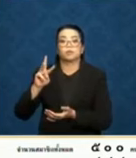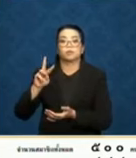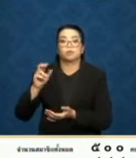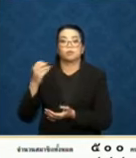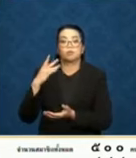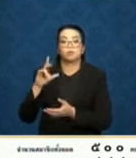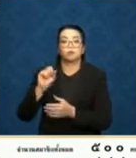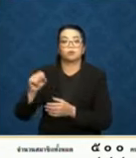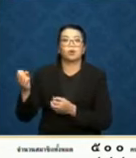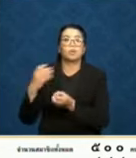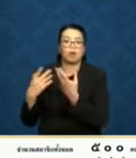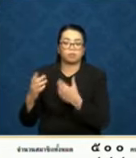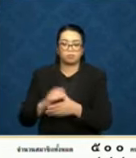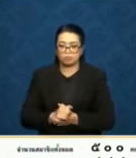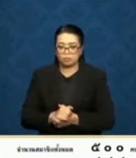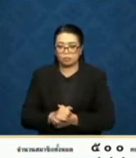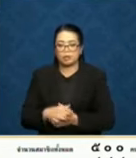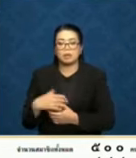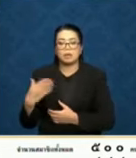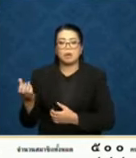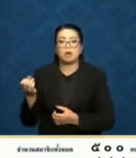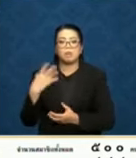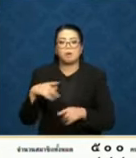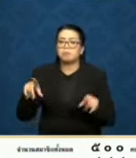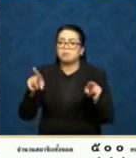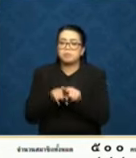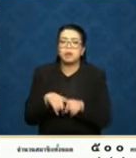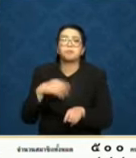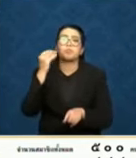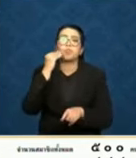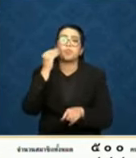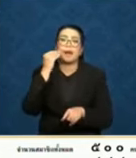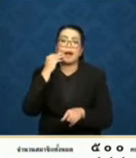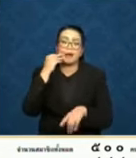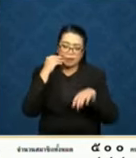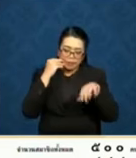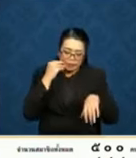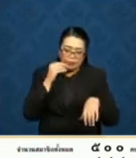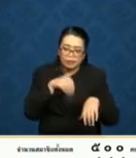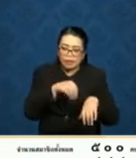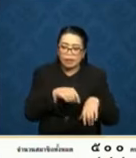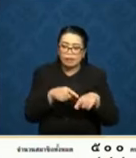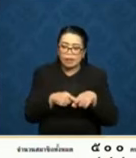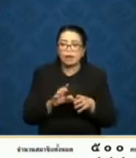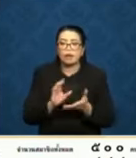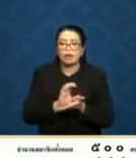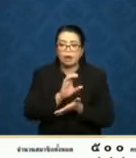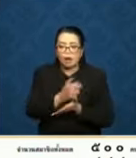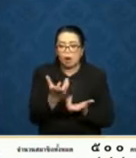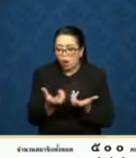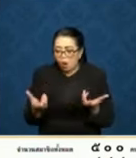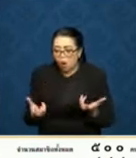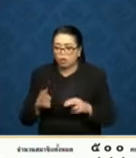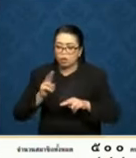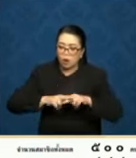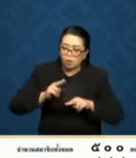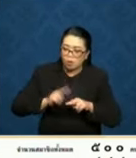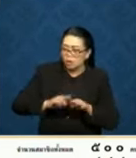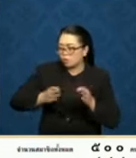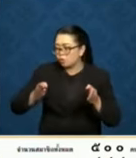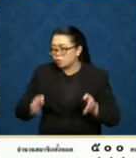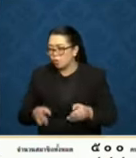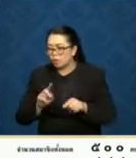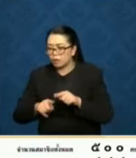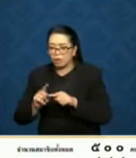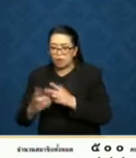เปรียบเอไ้ไมผิอะไรครั บอกว่าเหมือนกบการปรูก้าน สรางแ์ดฟอมเอาไ้แต่ไม่สนับสนุน ให้เอา furniture ไม่สนับสนุน